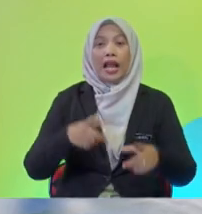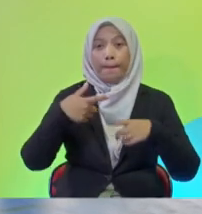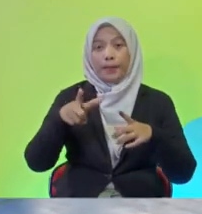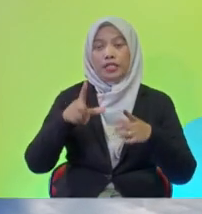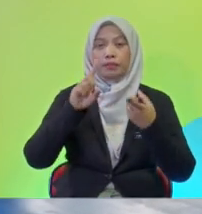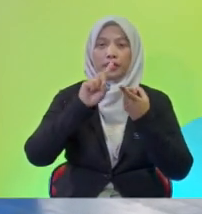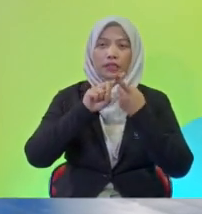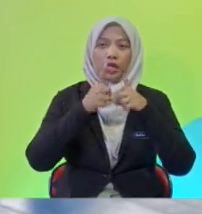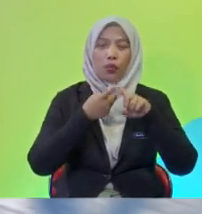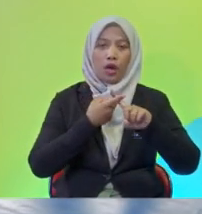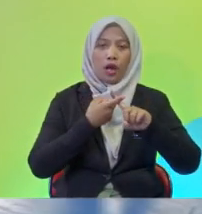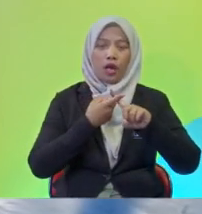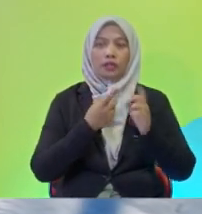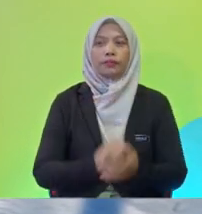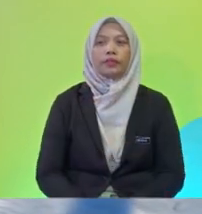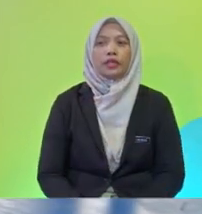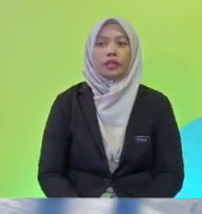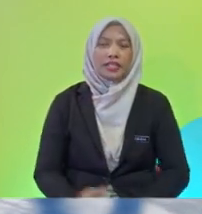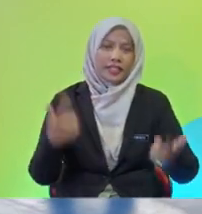Okey, aktifkan bola. Okey, boleh-boleh menyerang.